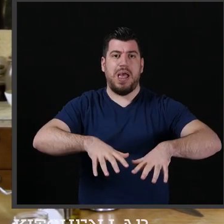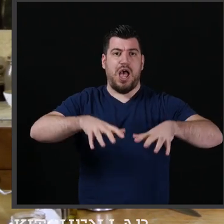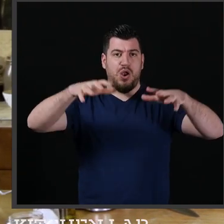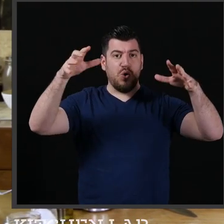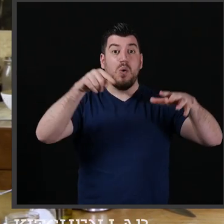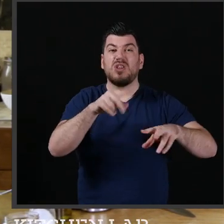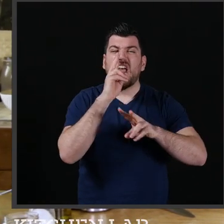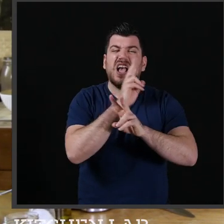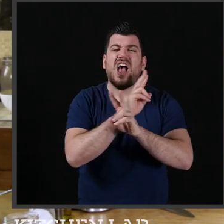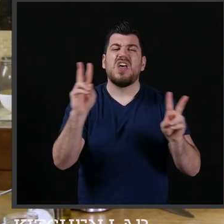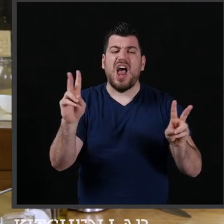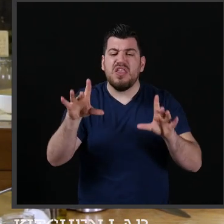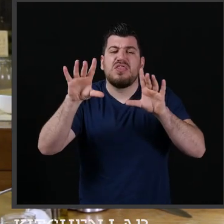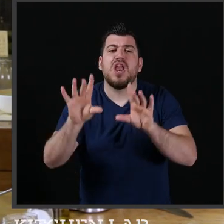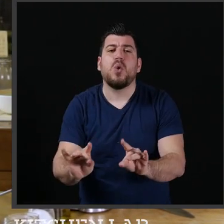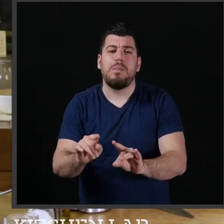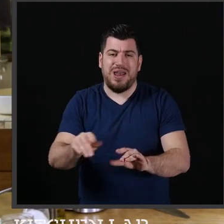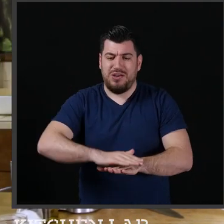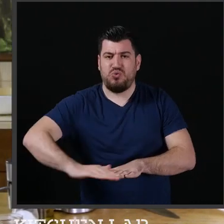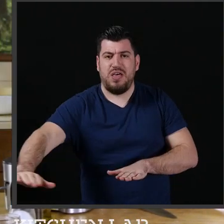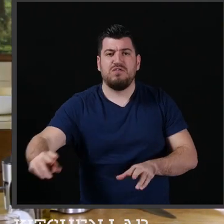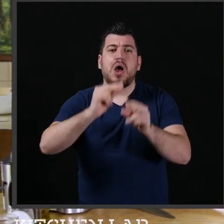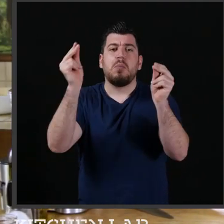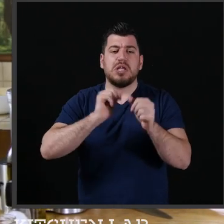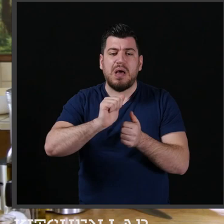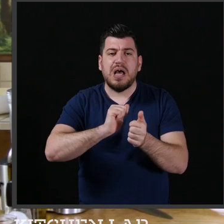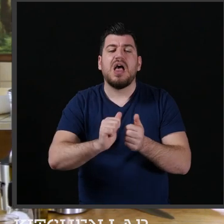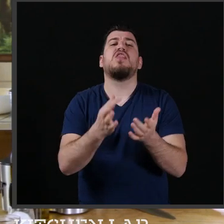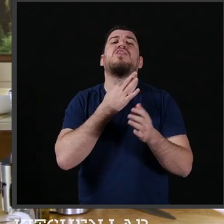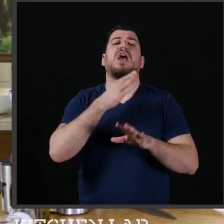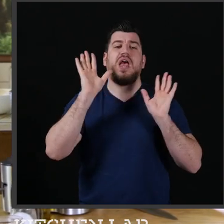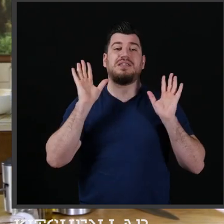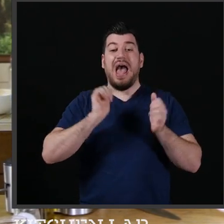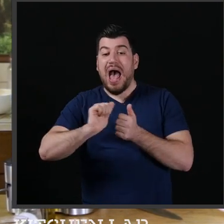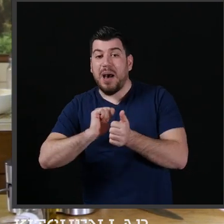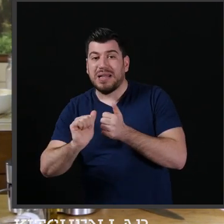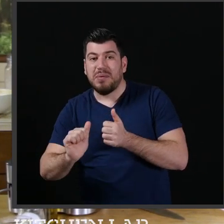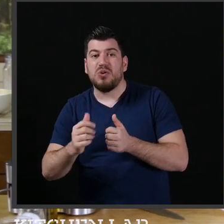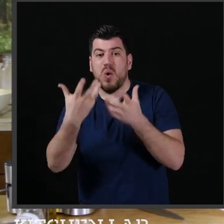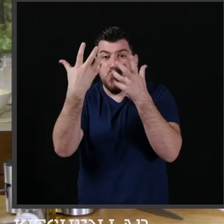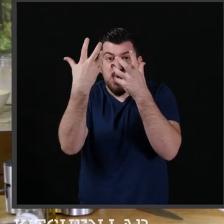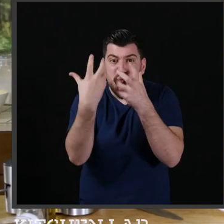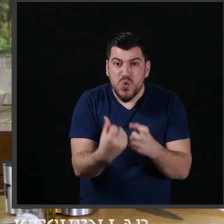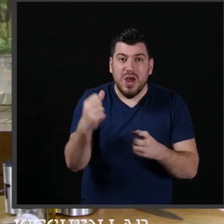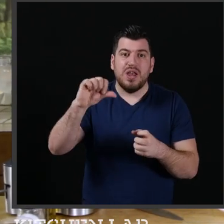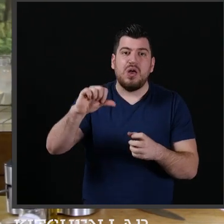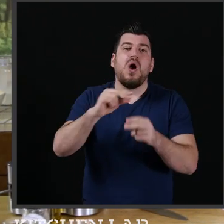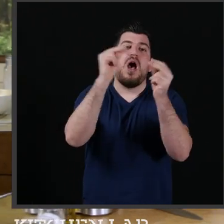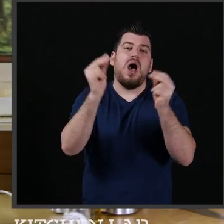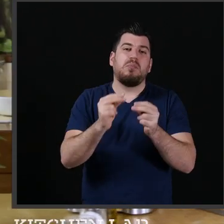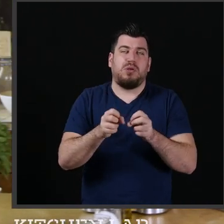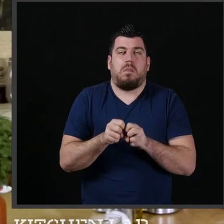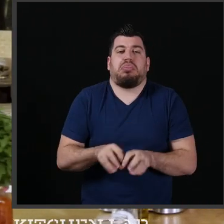είναι πεντακάθαρα, δεν ακουμπάνε ποτέ στο έδαφος, οπότε δεν χρειάζεται να τα πλύνουμε. Άμα τα πλύνουμε, θα τραβήξουν πολύ υγρασία και δεν κάνει να τραβάνε καθόλου υγρασία τα